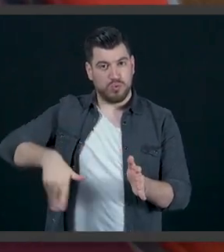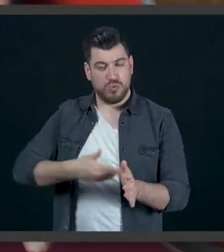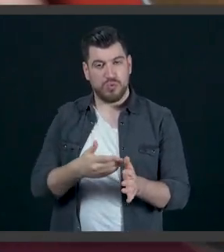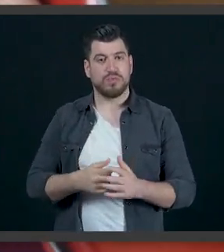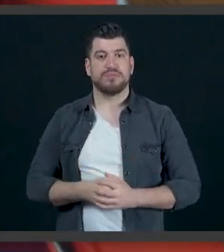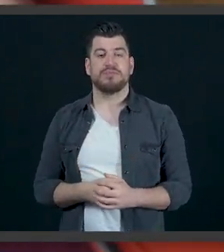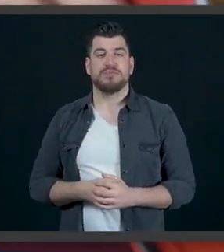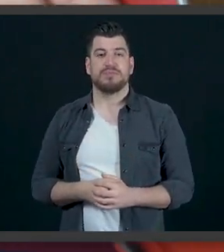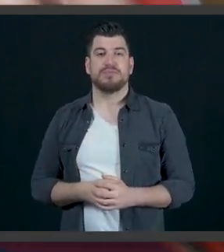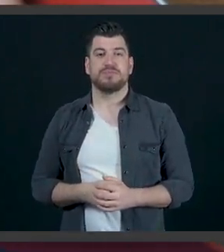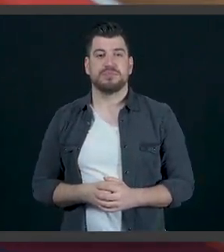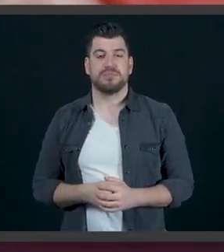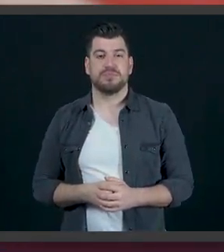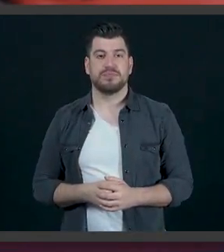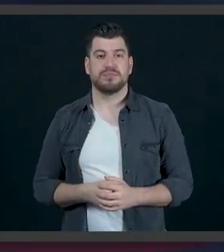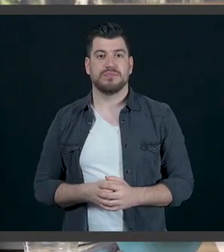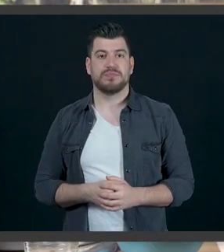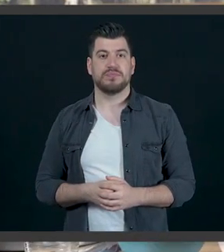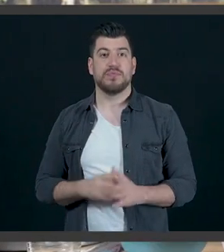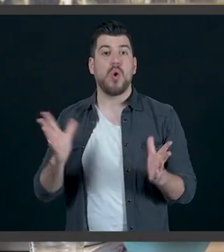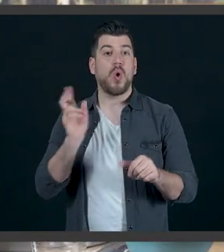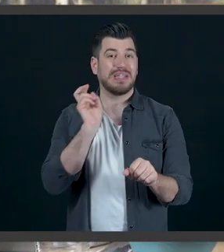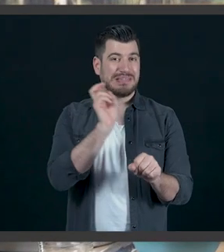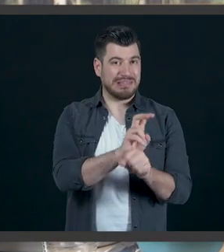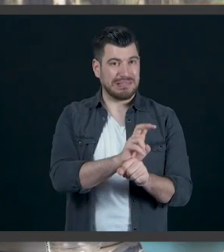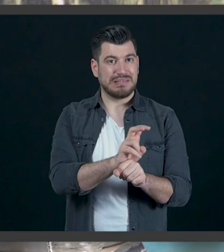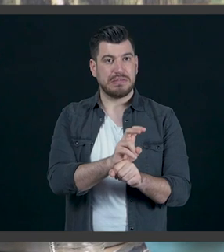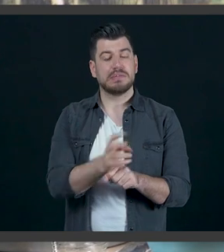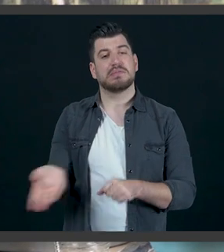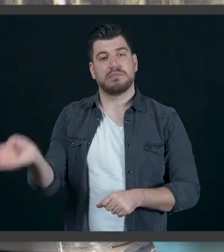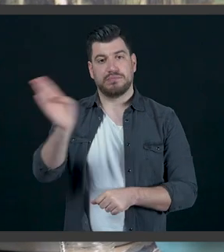Και θα κουνήσω καλά να πάει παντού. Τέλεια. Ό,τι περισσέψει,